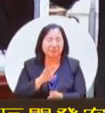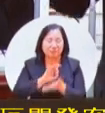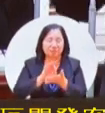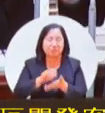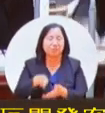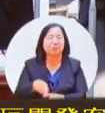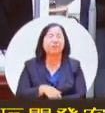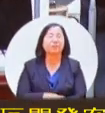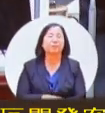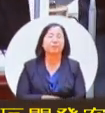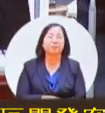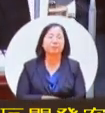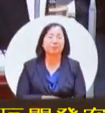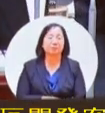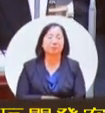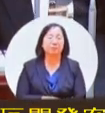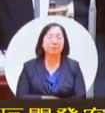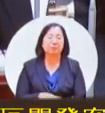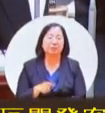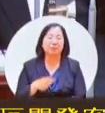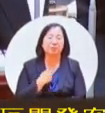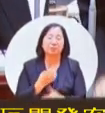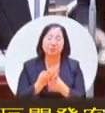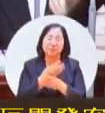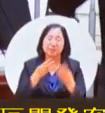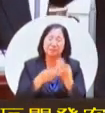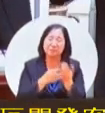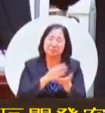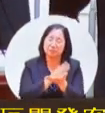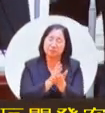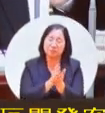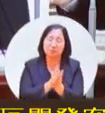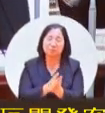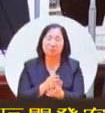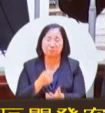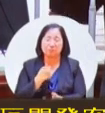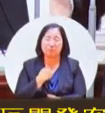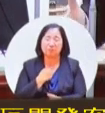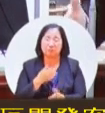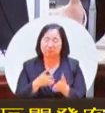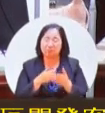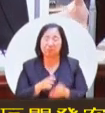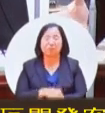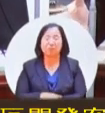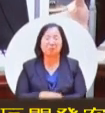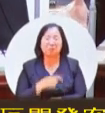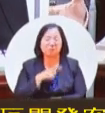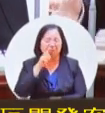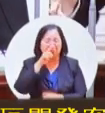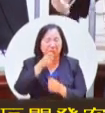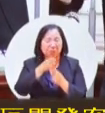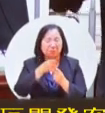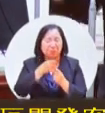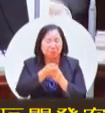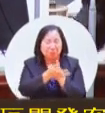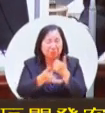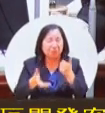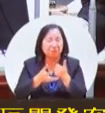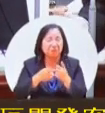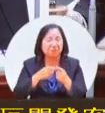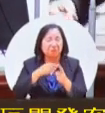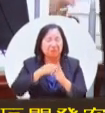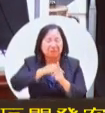这样可是我们也要看它的产业链， 是， 如果是属于高污染，甚至说有一些烧